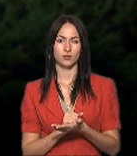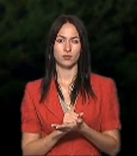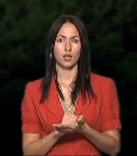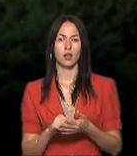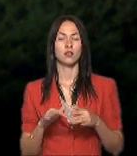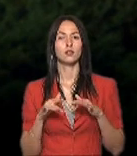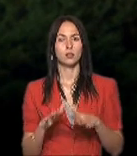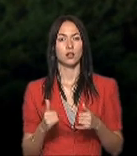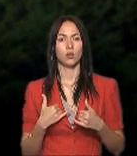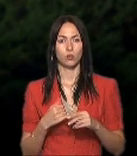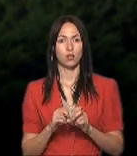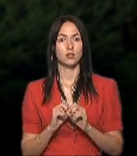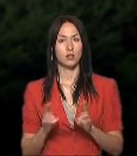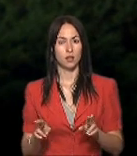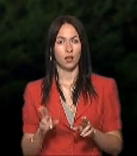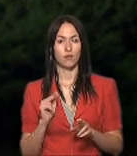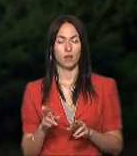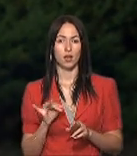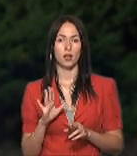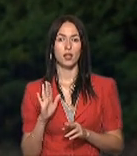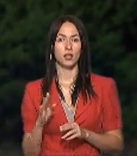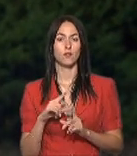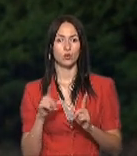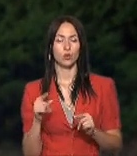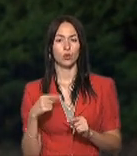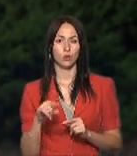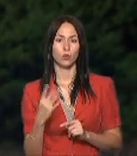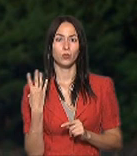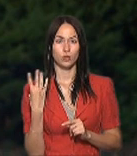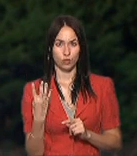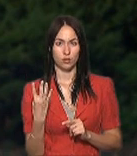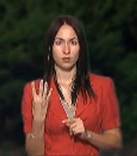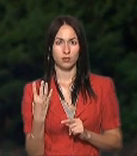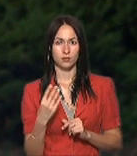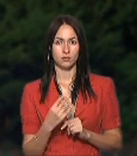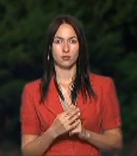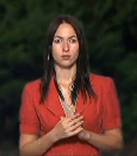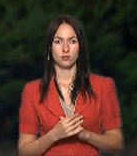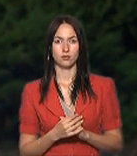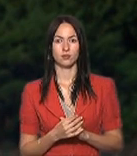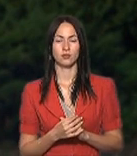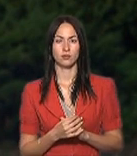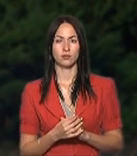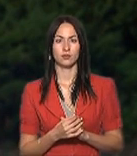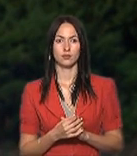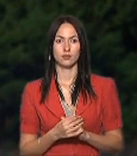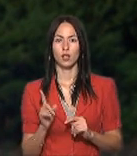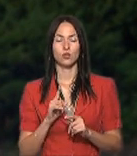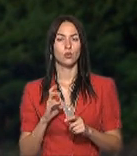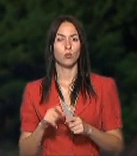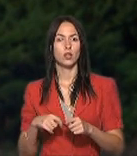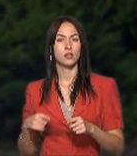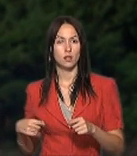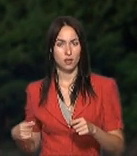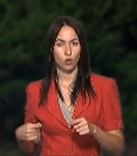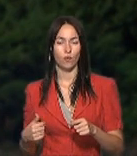як і в 4-й школі, щоб не затягувати. Суддя нам запропонував, так як у нас матеріали справи такі ж самі, як у 4-ї школи, щоб не